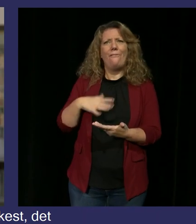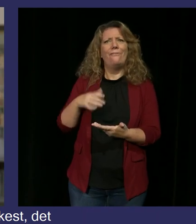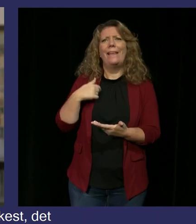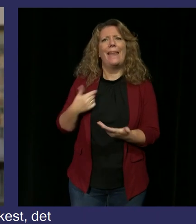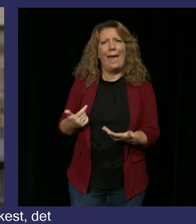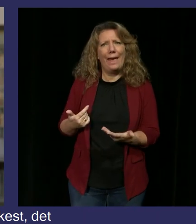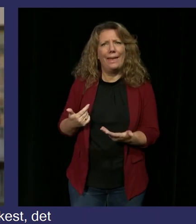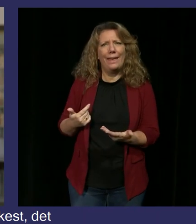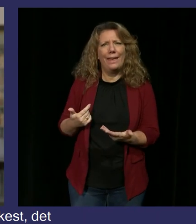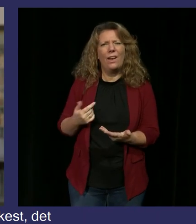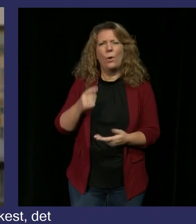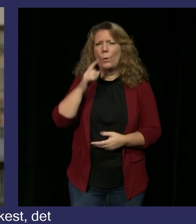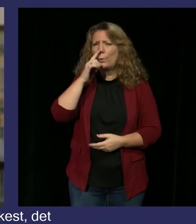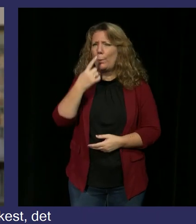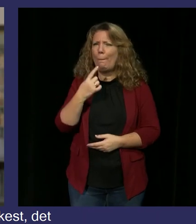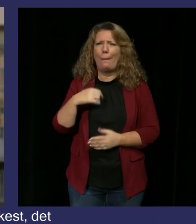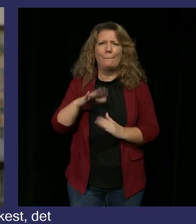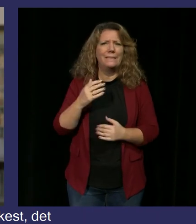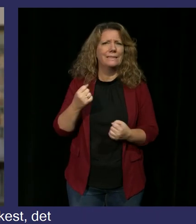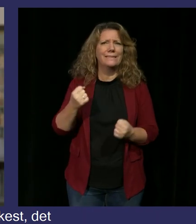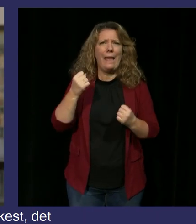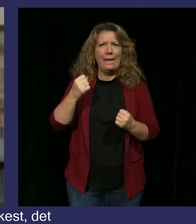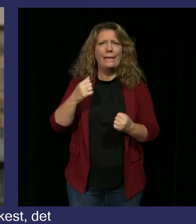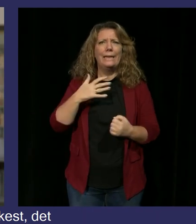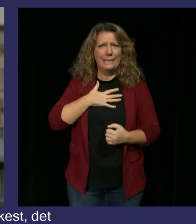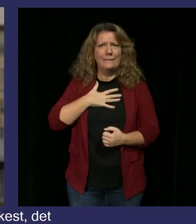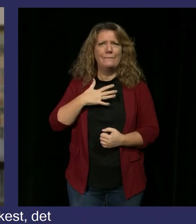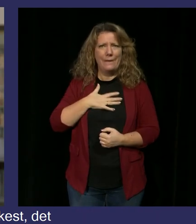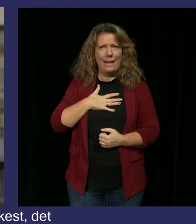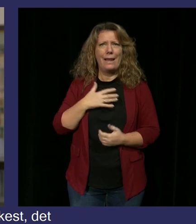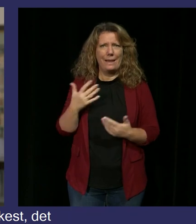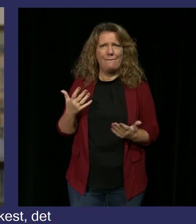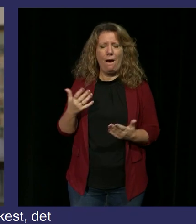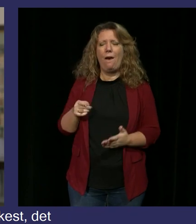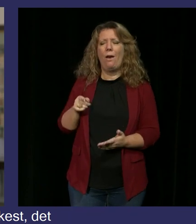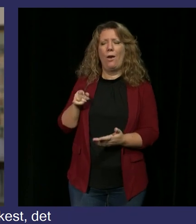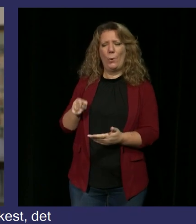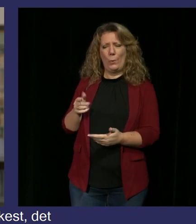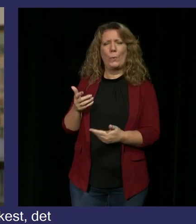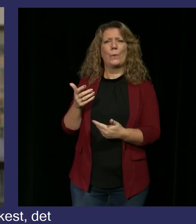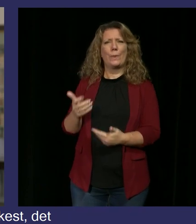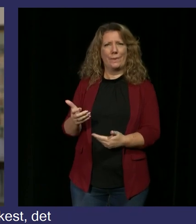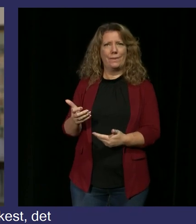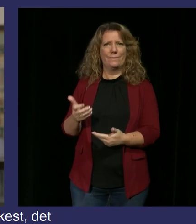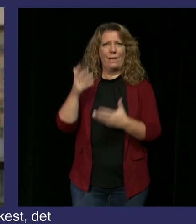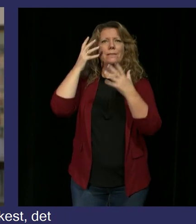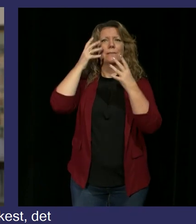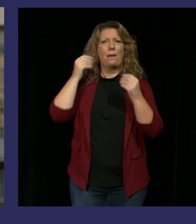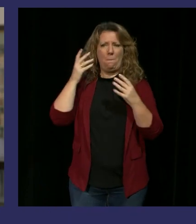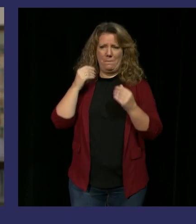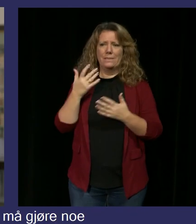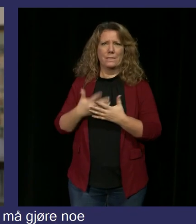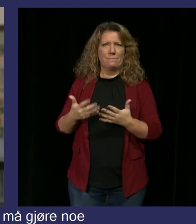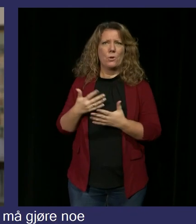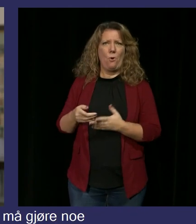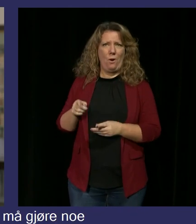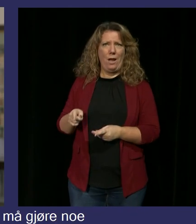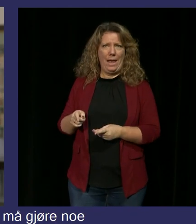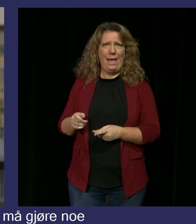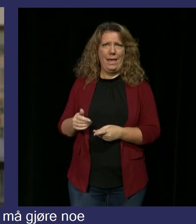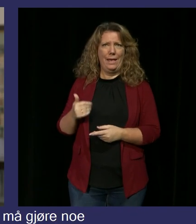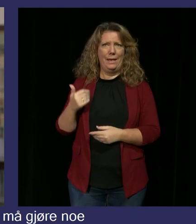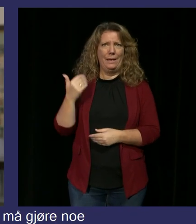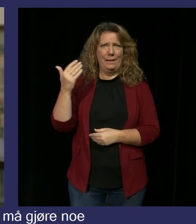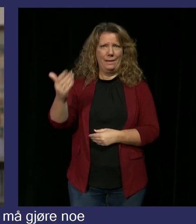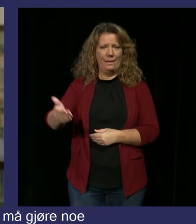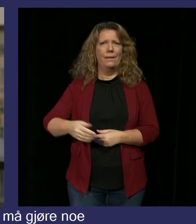ville aller sterkest, det var at hun skulle være samisk språklig. Og da